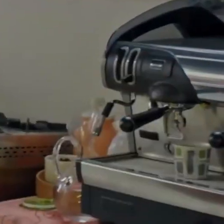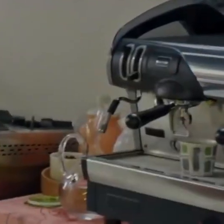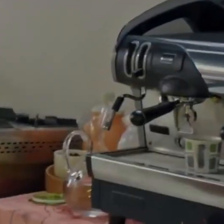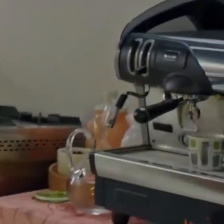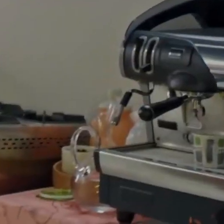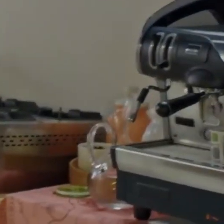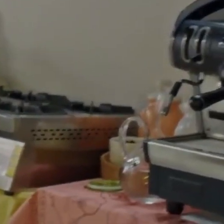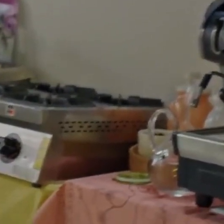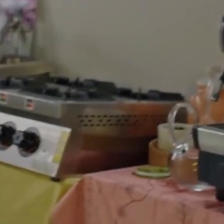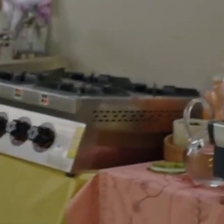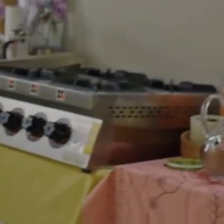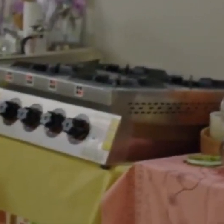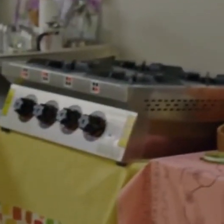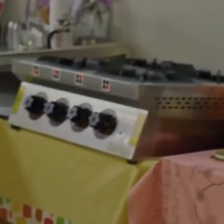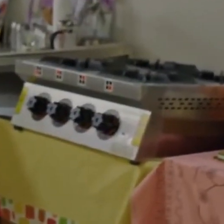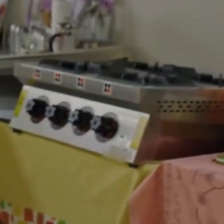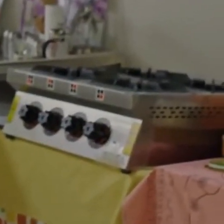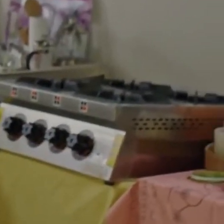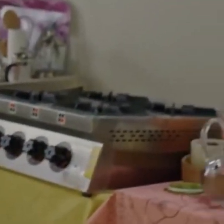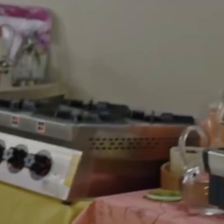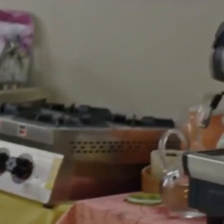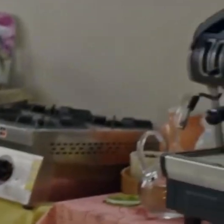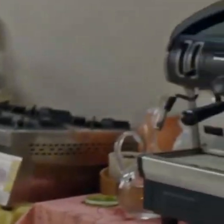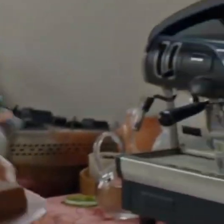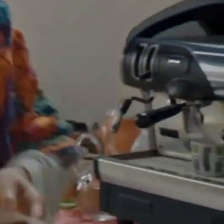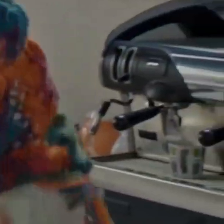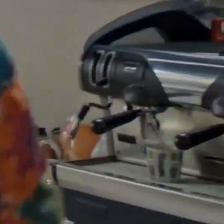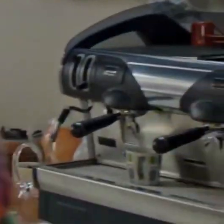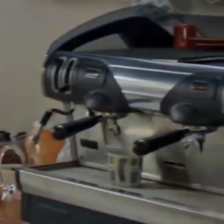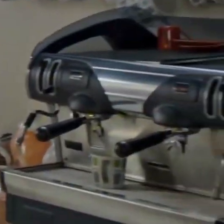Nalan etrafı camlı tezgah buzdolabının cam kapağını açıp tabağı aldı.